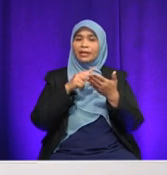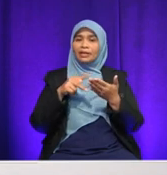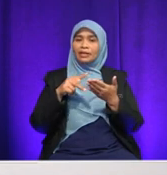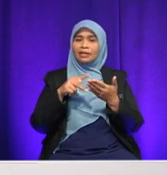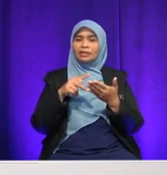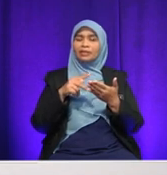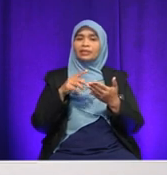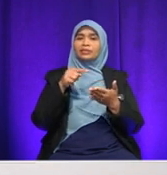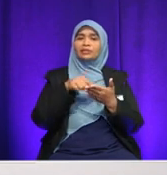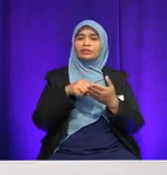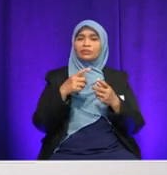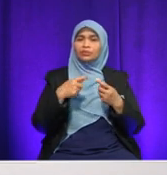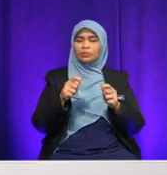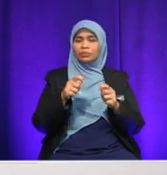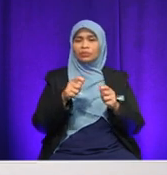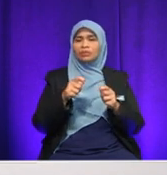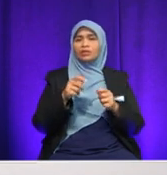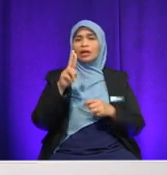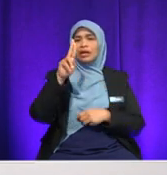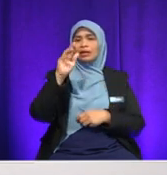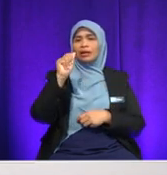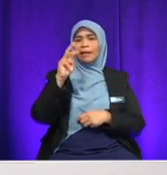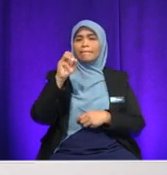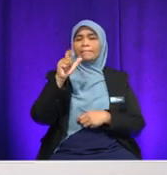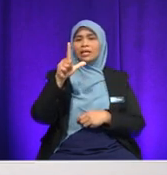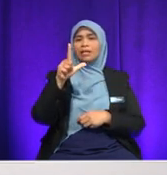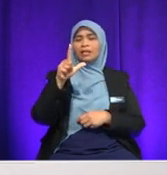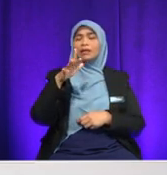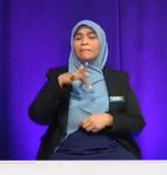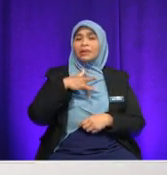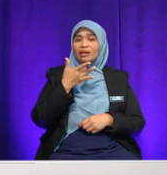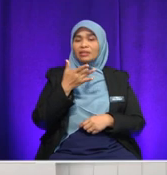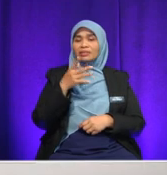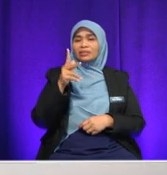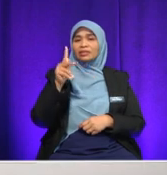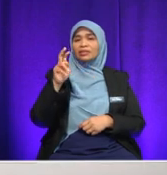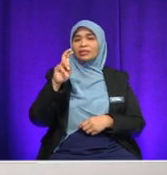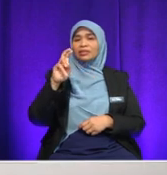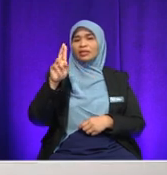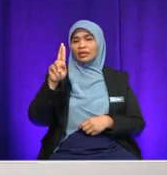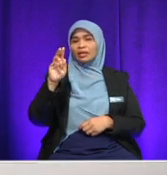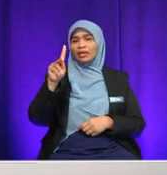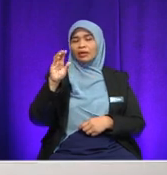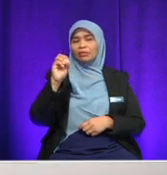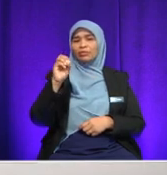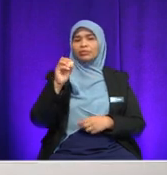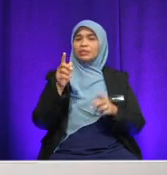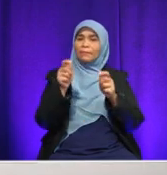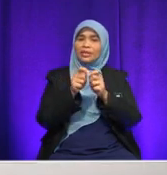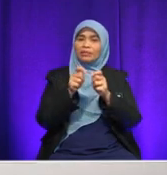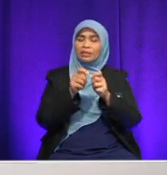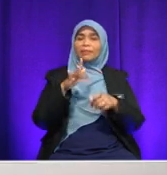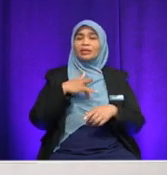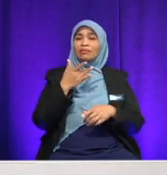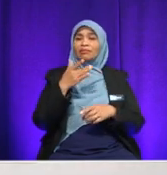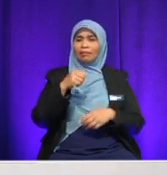kerana pengarah ini cuba meramalkan perasaan Diamond Kreko ini seperti perasaan aku. Betul